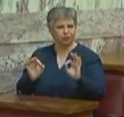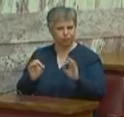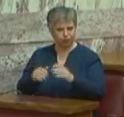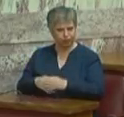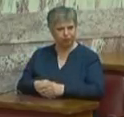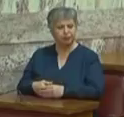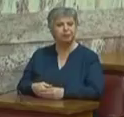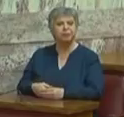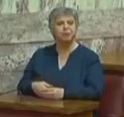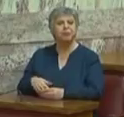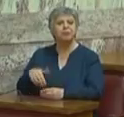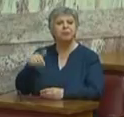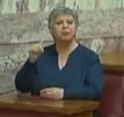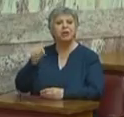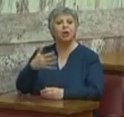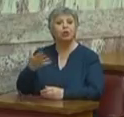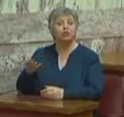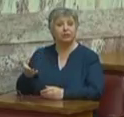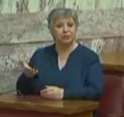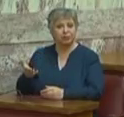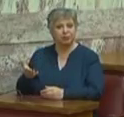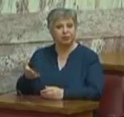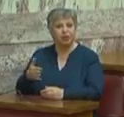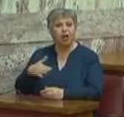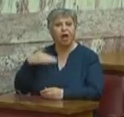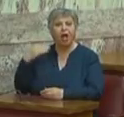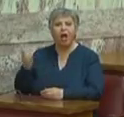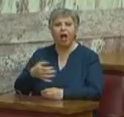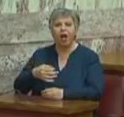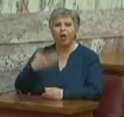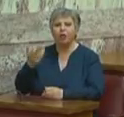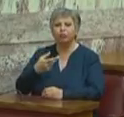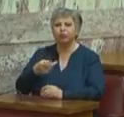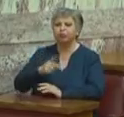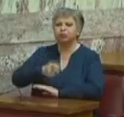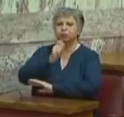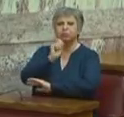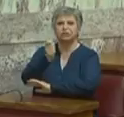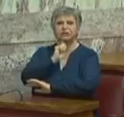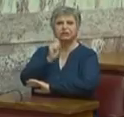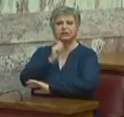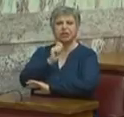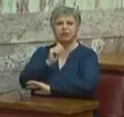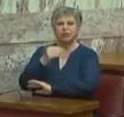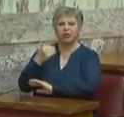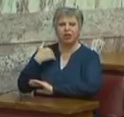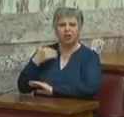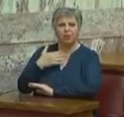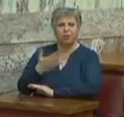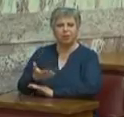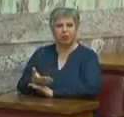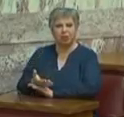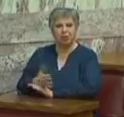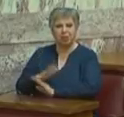αυτοί προέβησαν σε δημόσιες δηλώσεις του τύπου ότι εμείς δεν